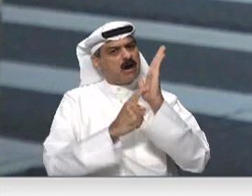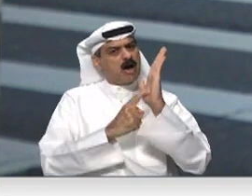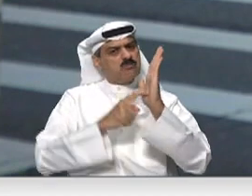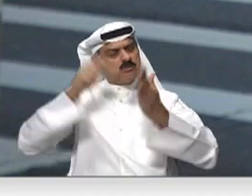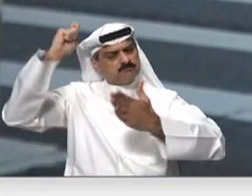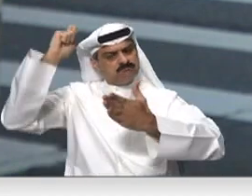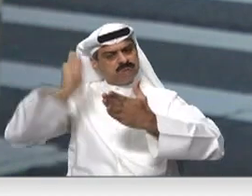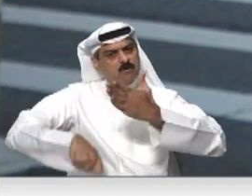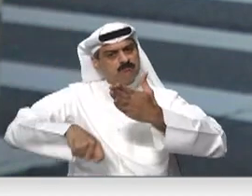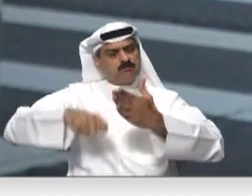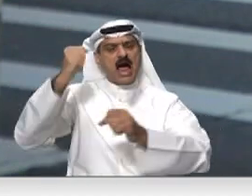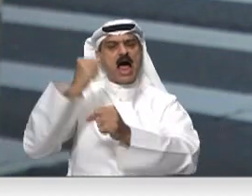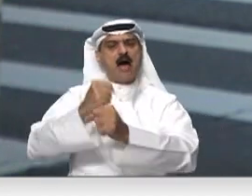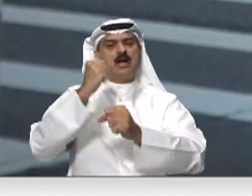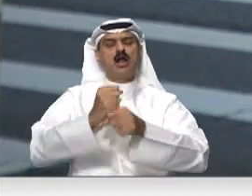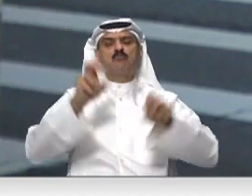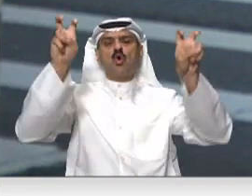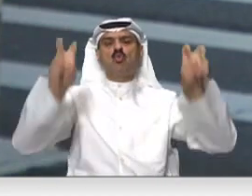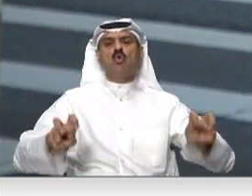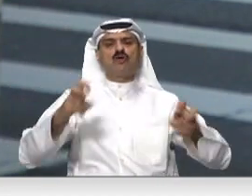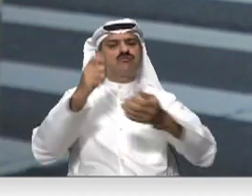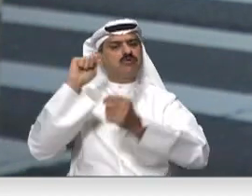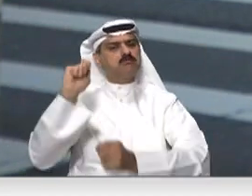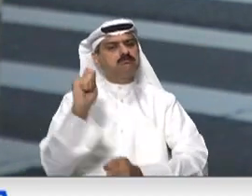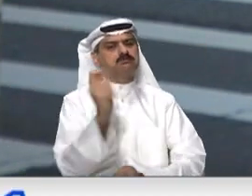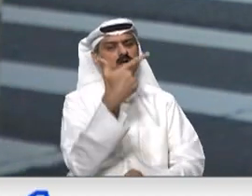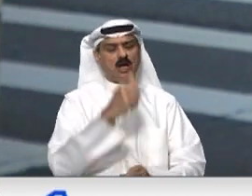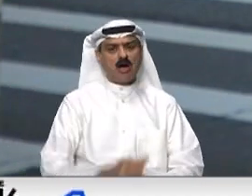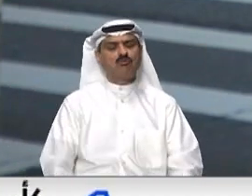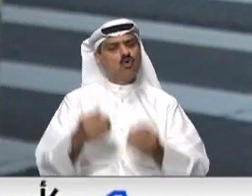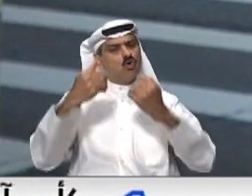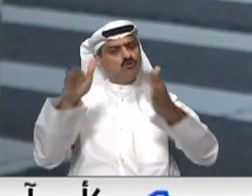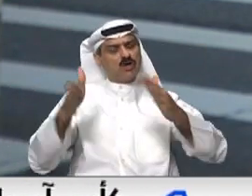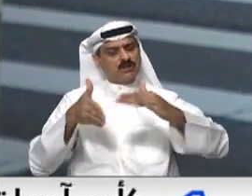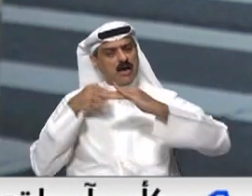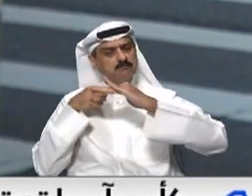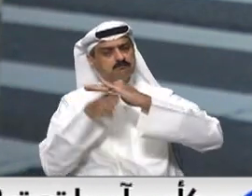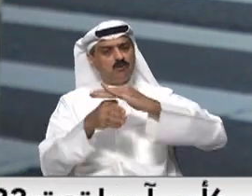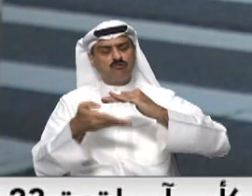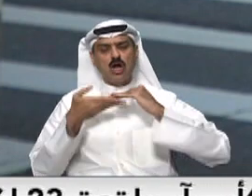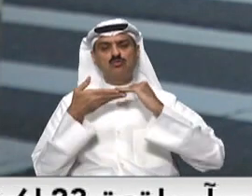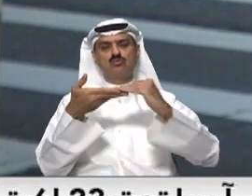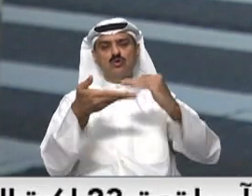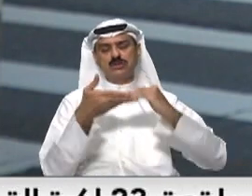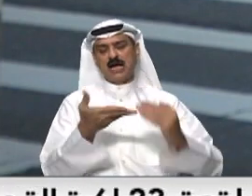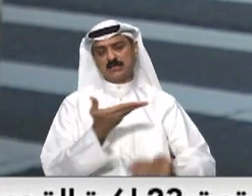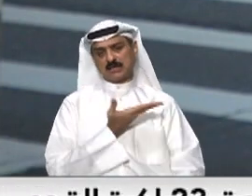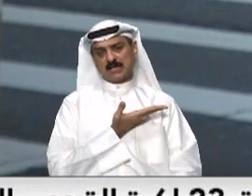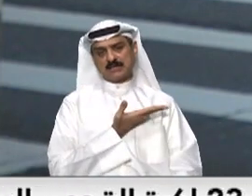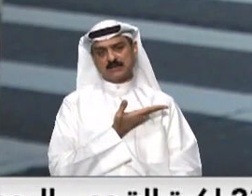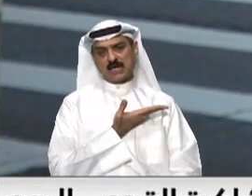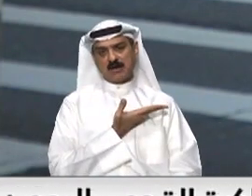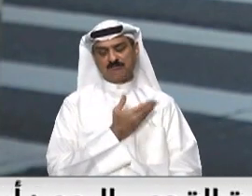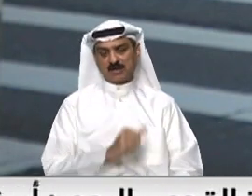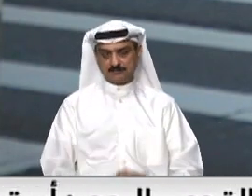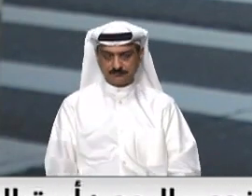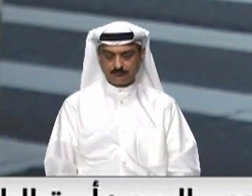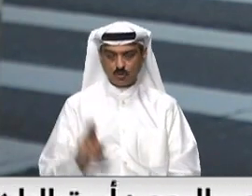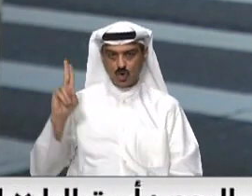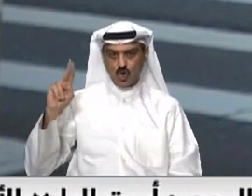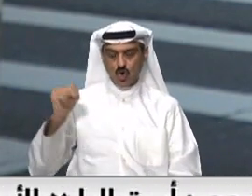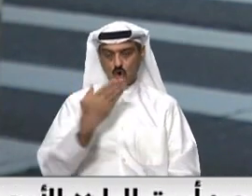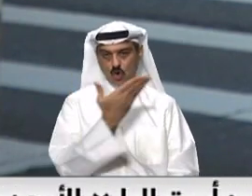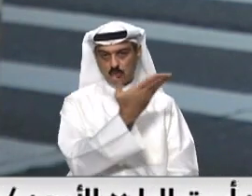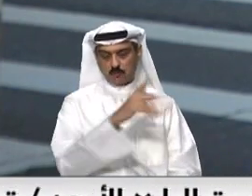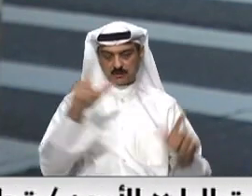الامن و وقف فوري لاطلاق النار مع ادخال المساعدات لاخواننا المتضررين في غزه من الامم المتحده اسامه